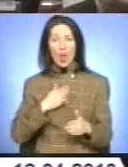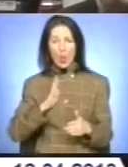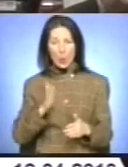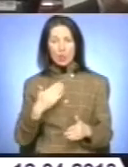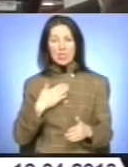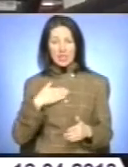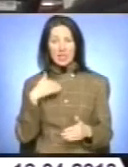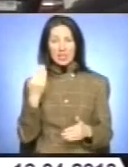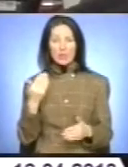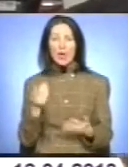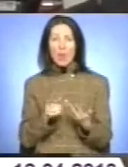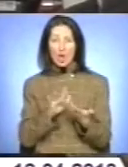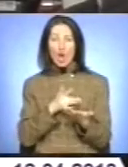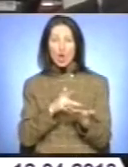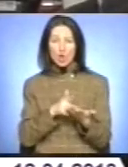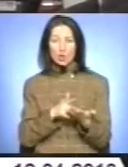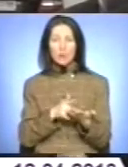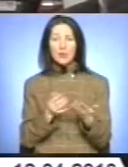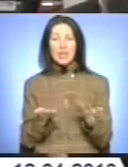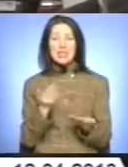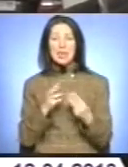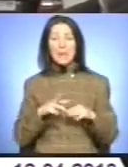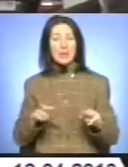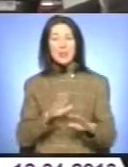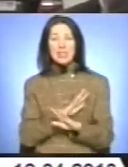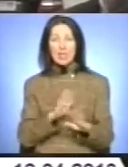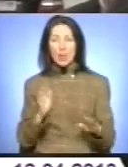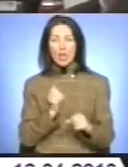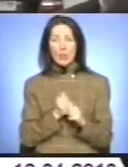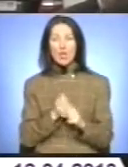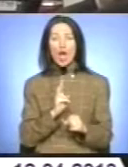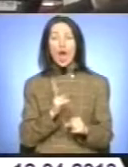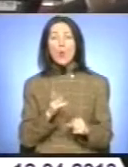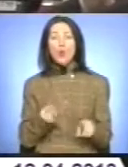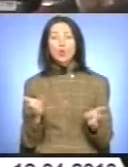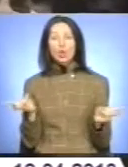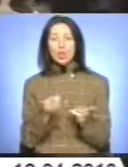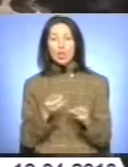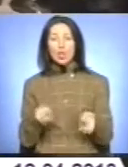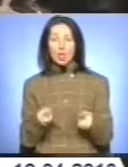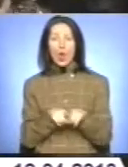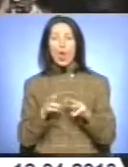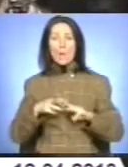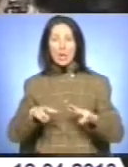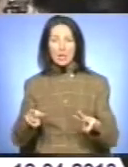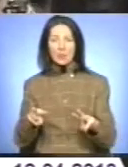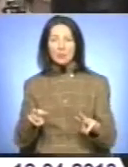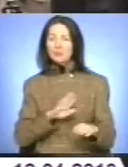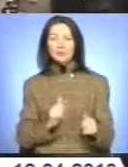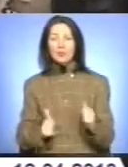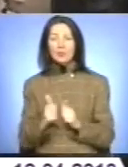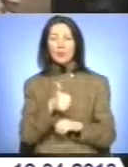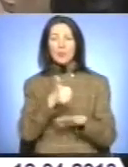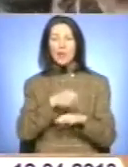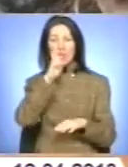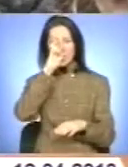счет. Но если парламент не будет работать, кому нужен такой парламент? Не оминув глава держави і ситуації